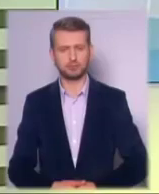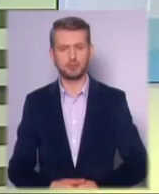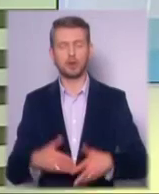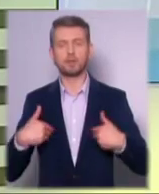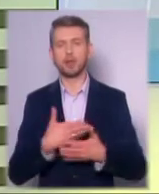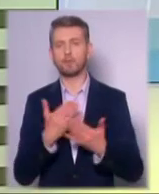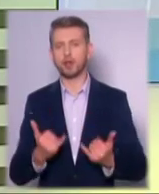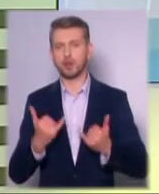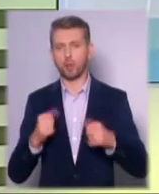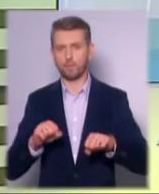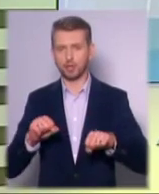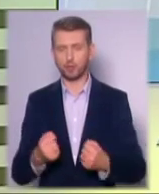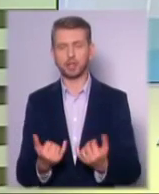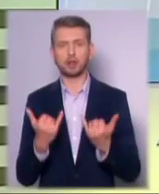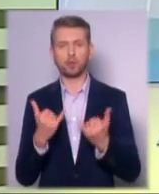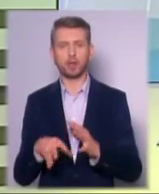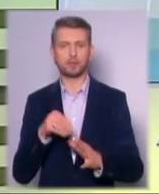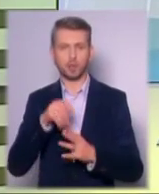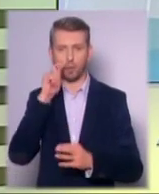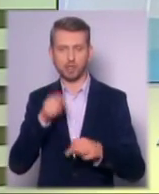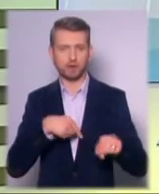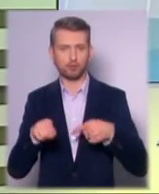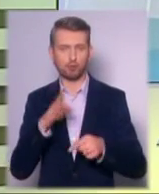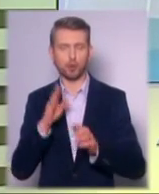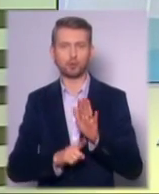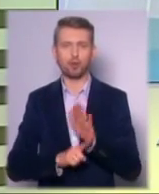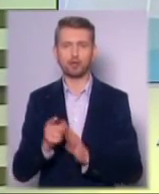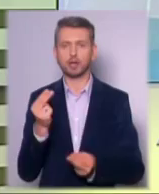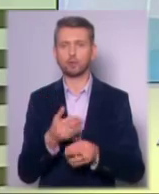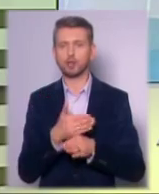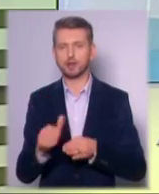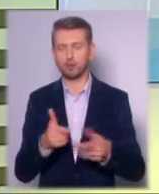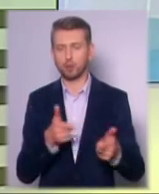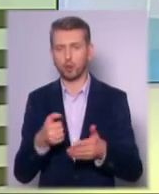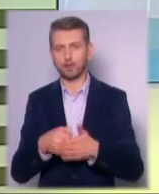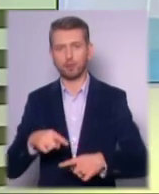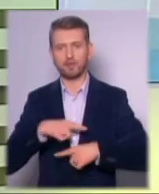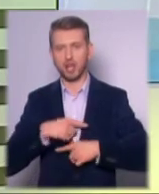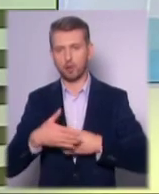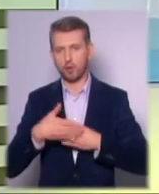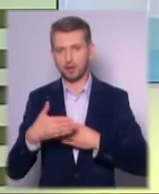Вітаю вас, шановні друзі. Сьогодні збірна України з футболу розпочне ігрову частину підготовки до фінальної стадії